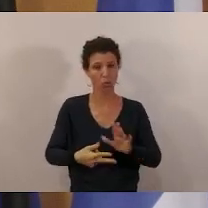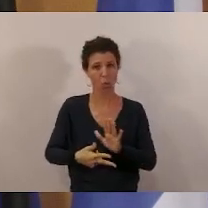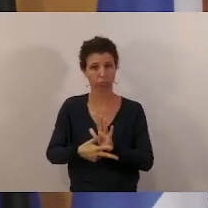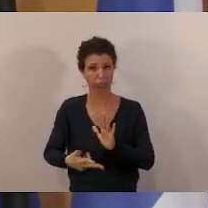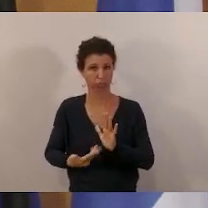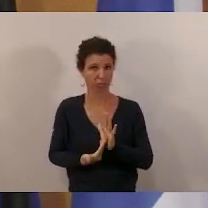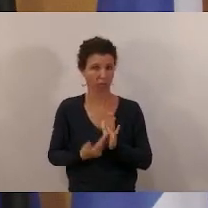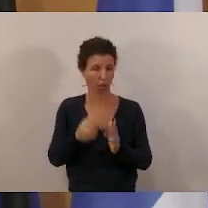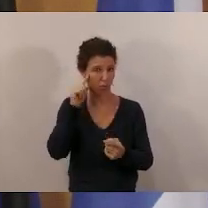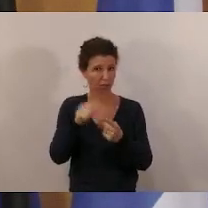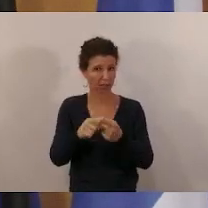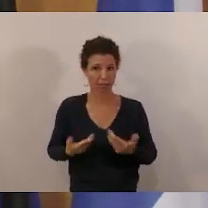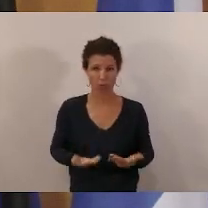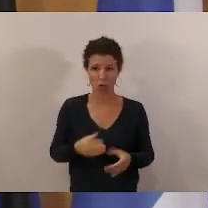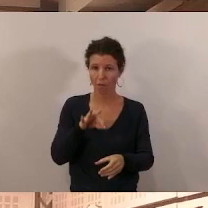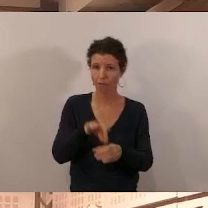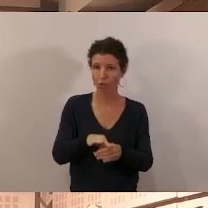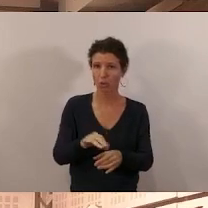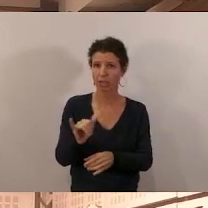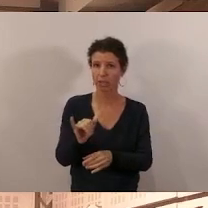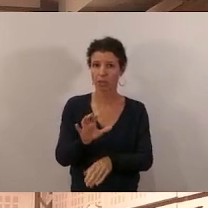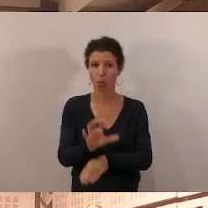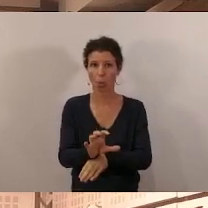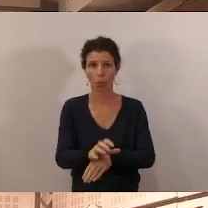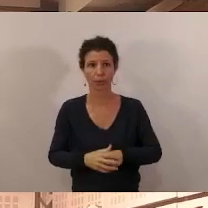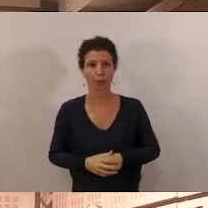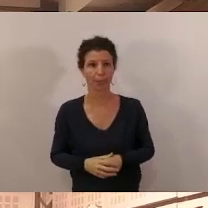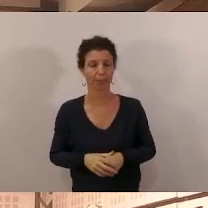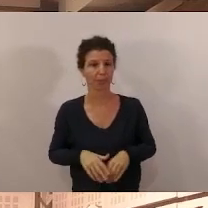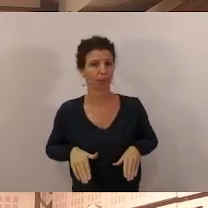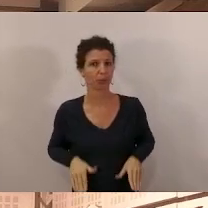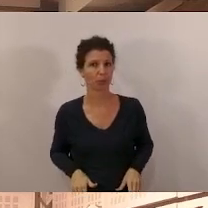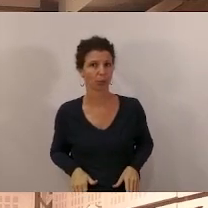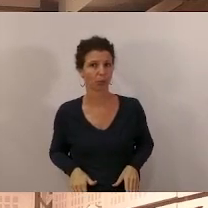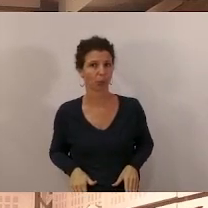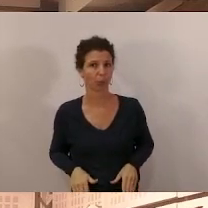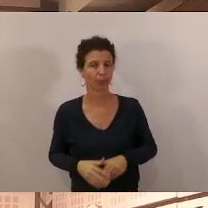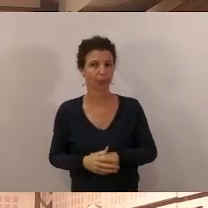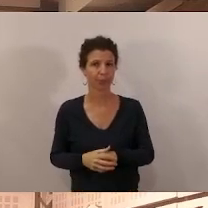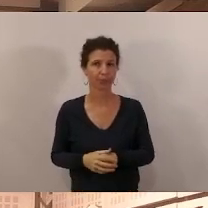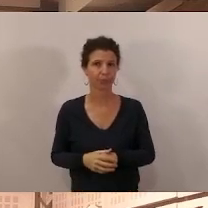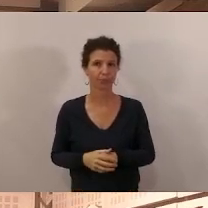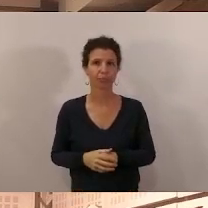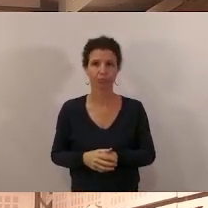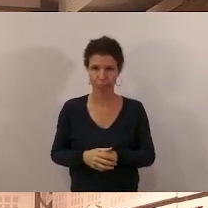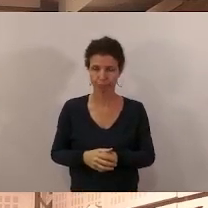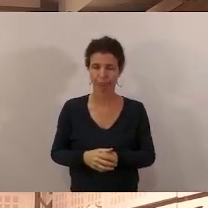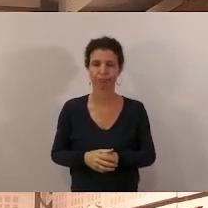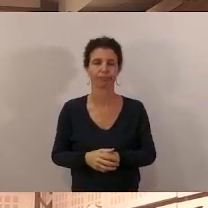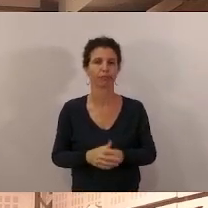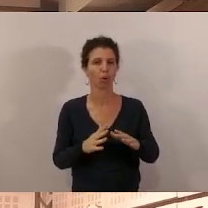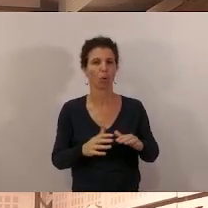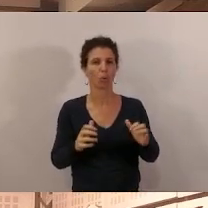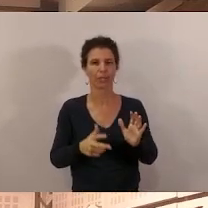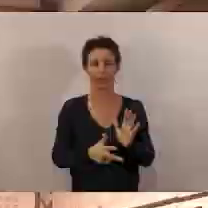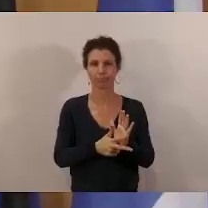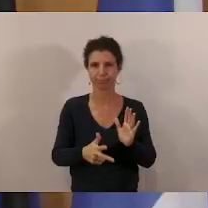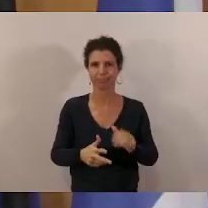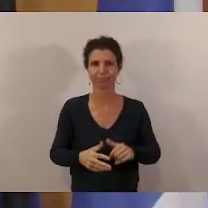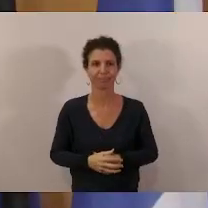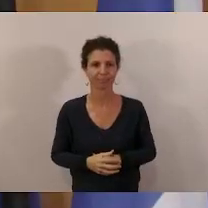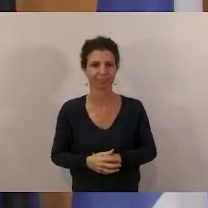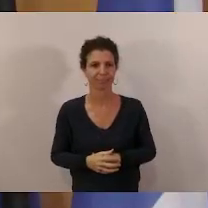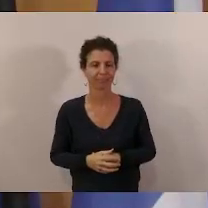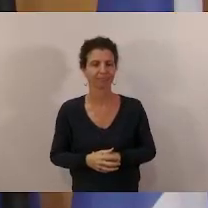sur ce rapport. Y a-t-il des contre, des abstentions ? Avis favorable du Conseil.